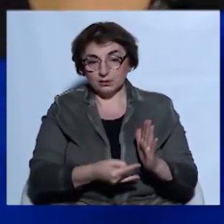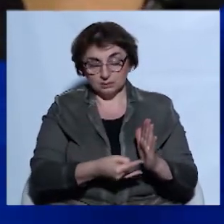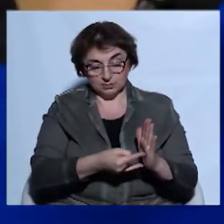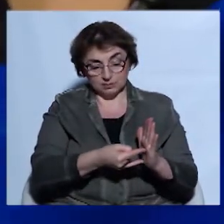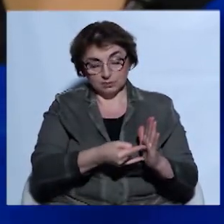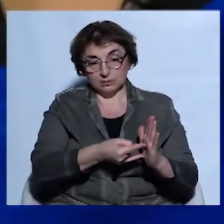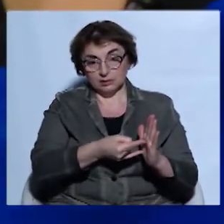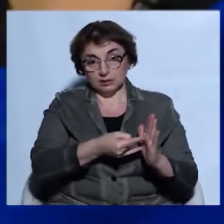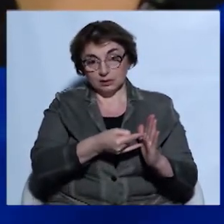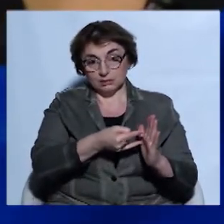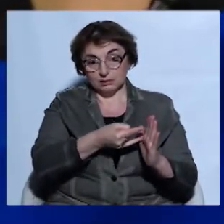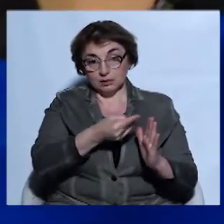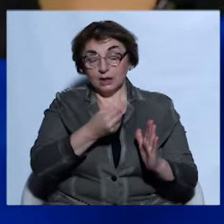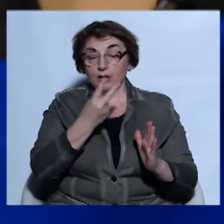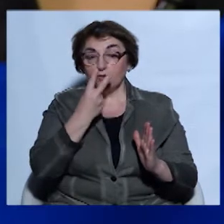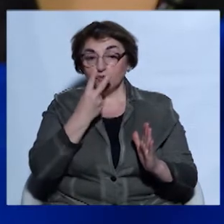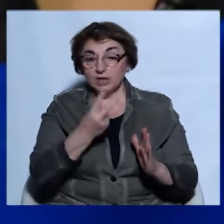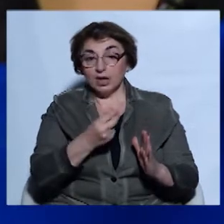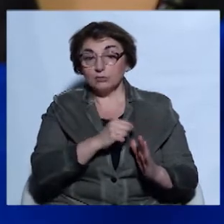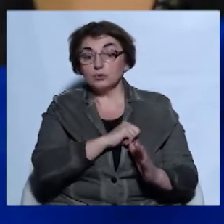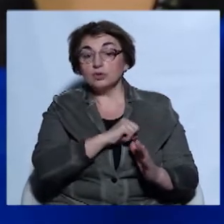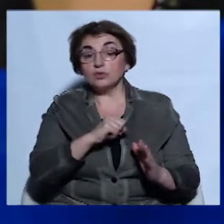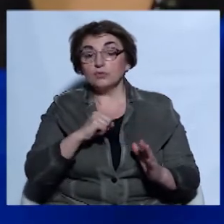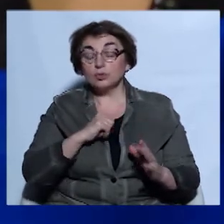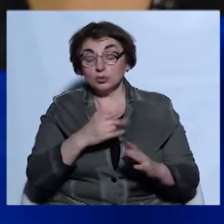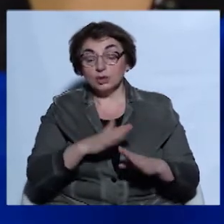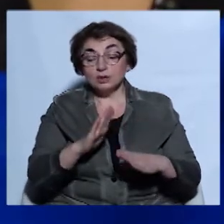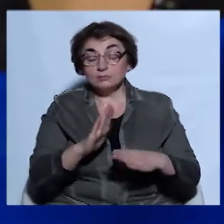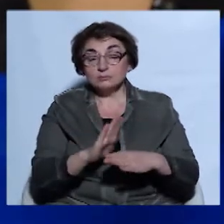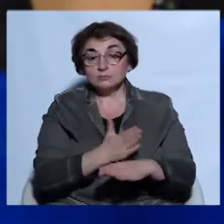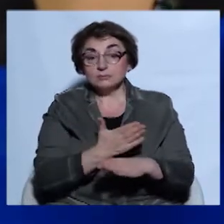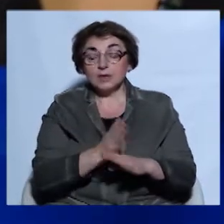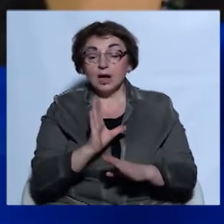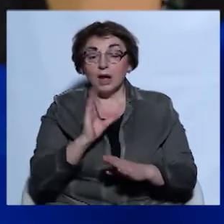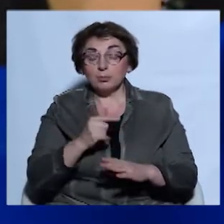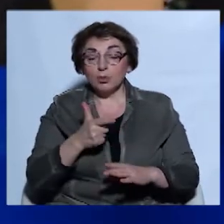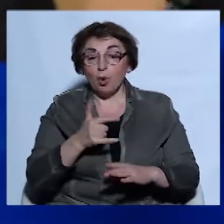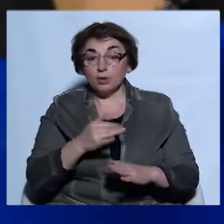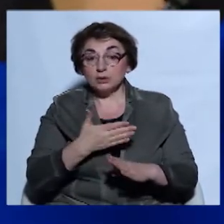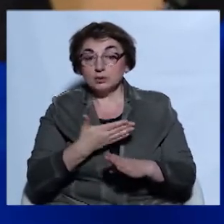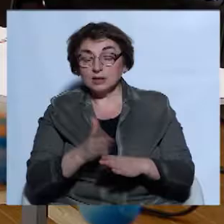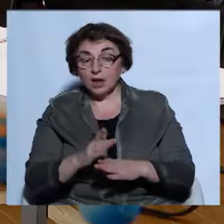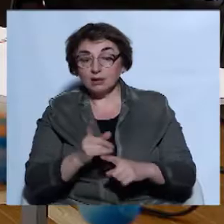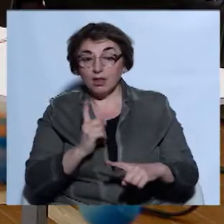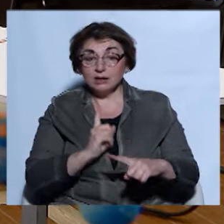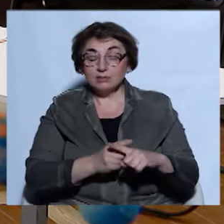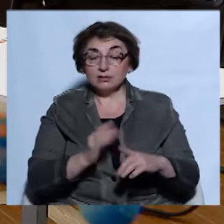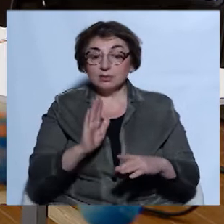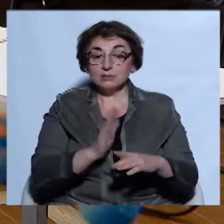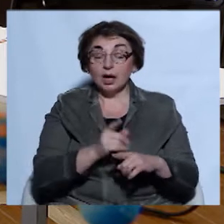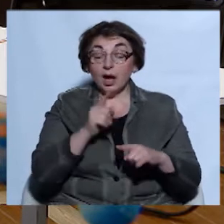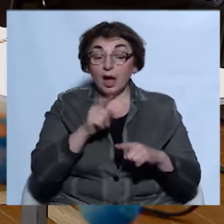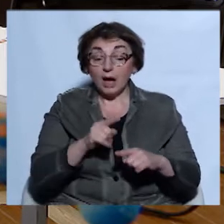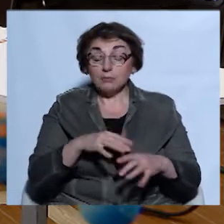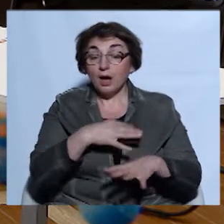და ძალიან კარგად ვხედავთ, როგორ დაცილდა რკინა გოგირდს. ანუ ნარევში